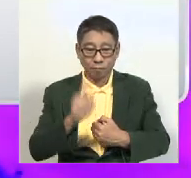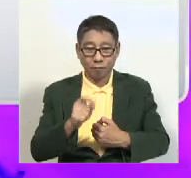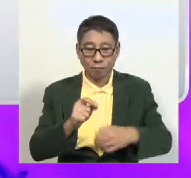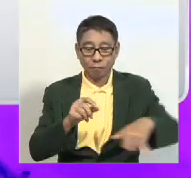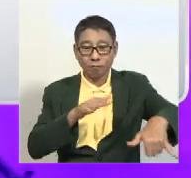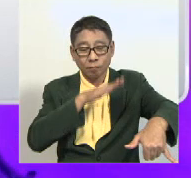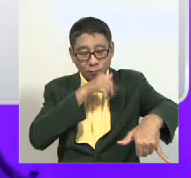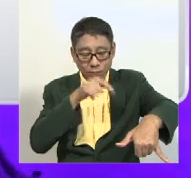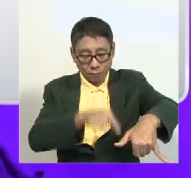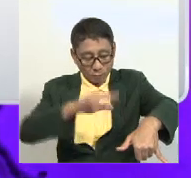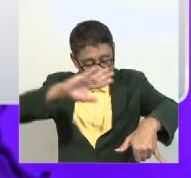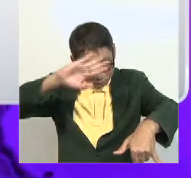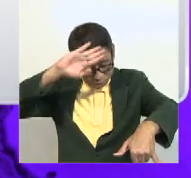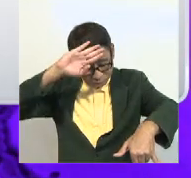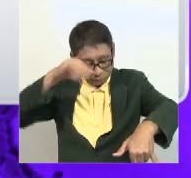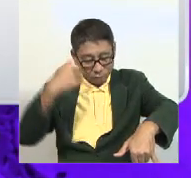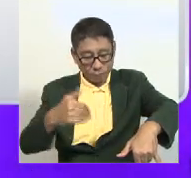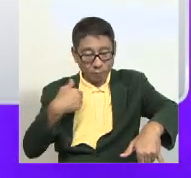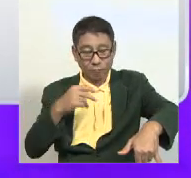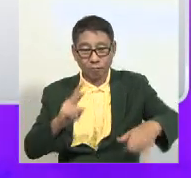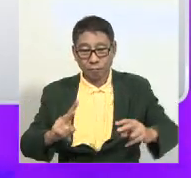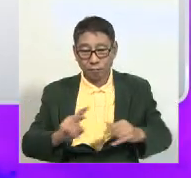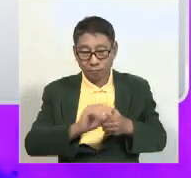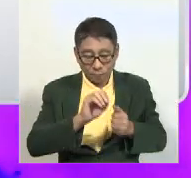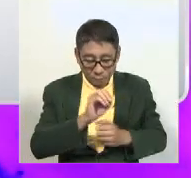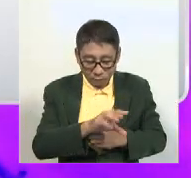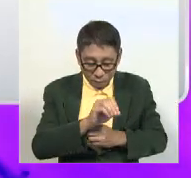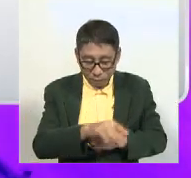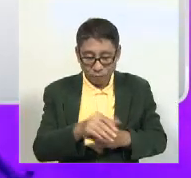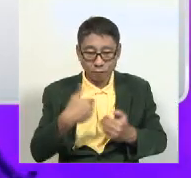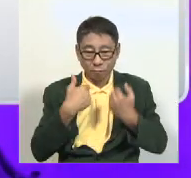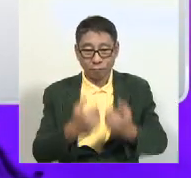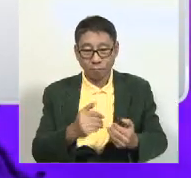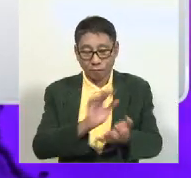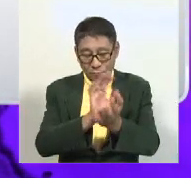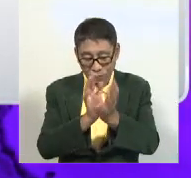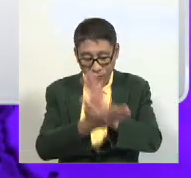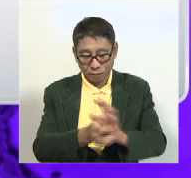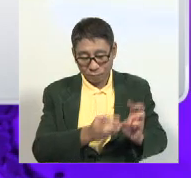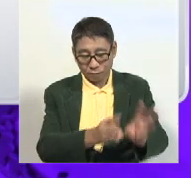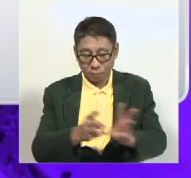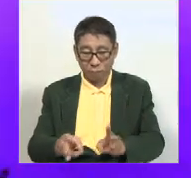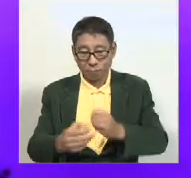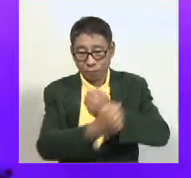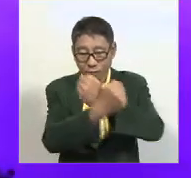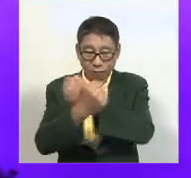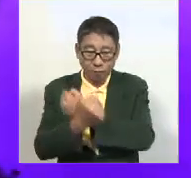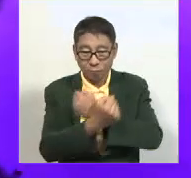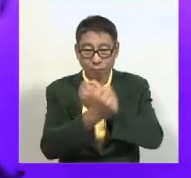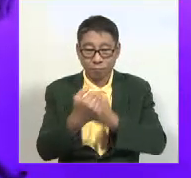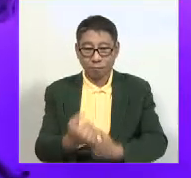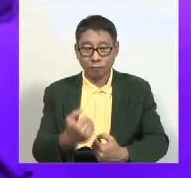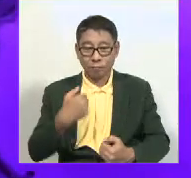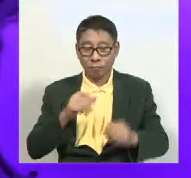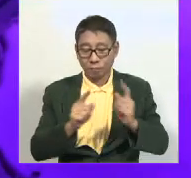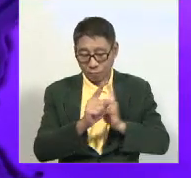ให้สุกรของเราป่วยนะคะซึ่งทางกรมปศุสัตว์ก็แนะนำว่าให้ปรับระบบการเลี้ยงสุกรให้มีระบบความปลอดภัยทางชีวภาพต